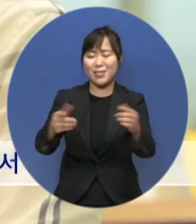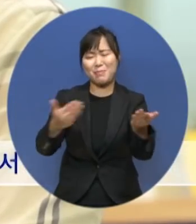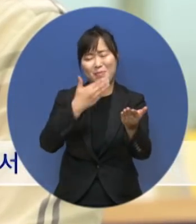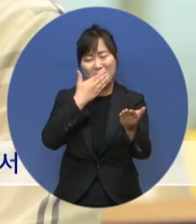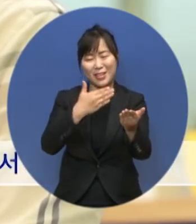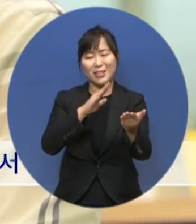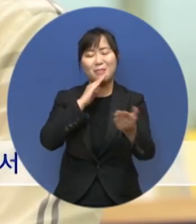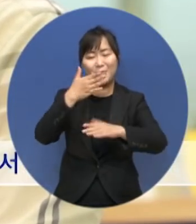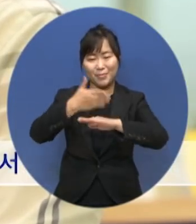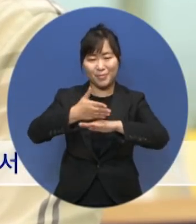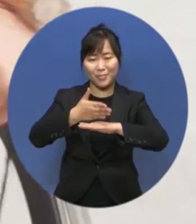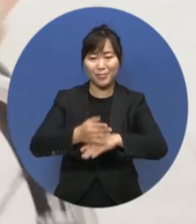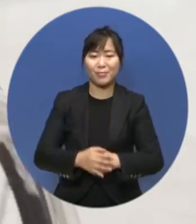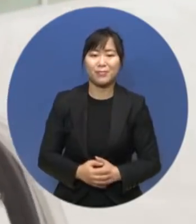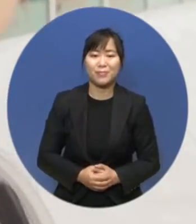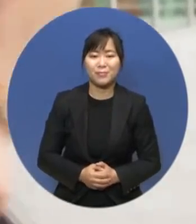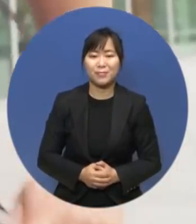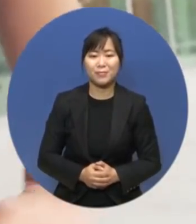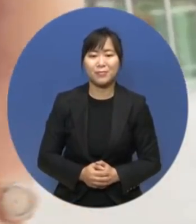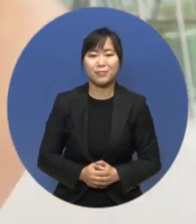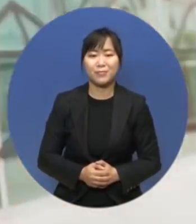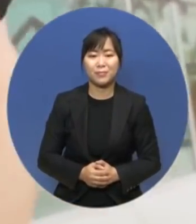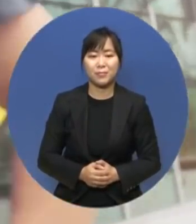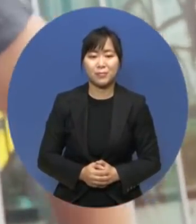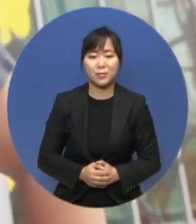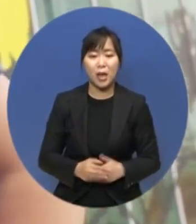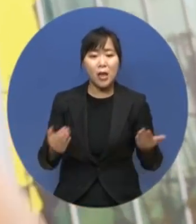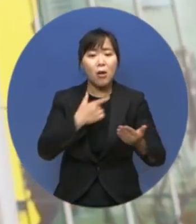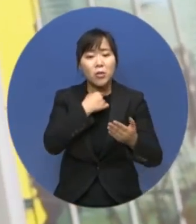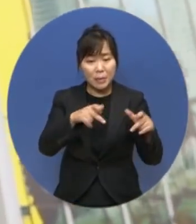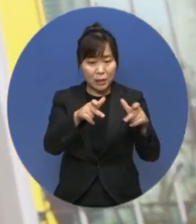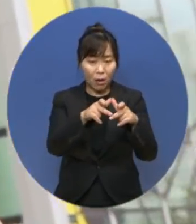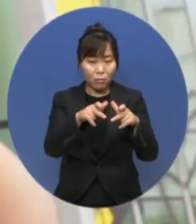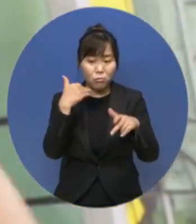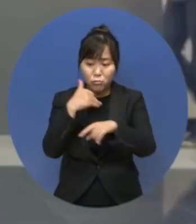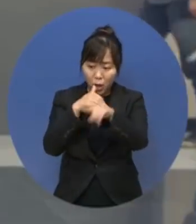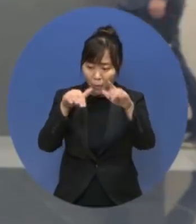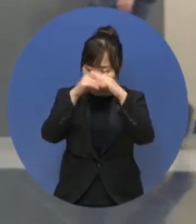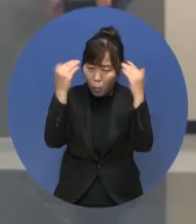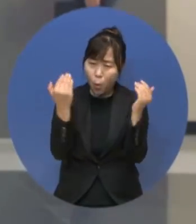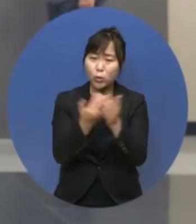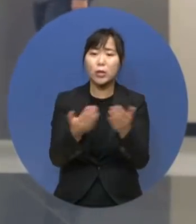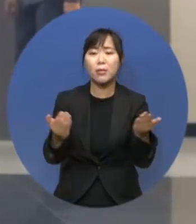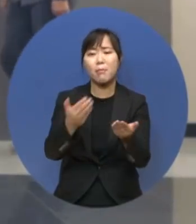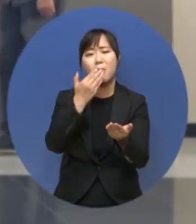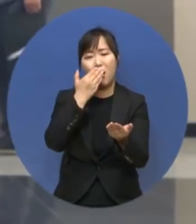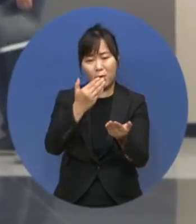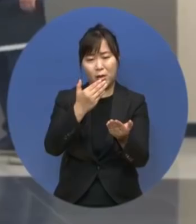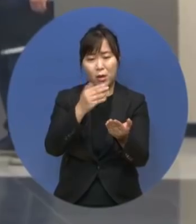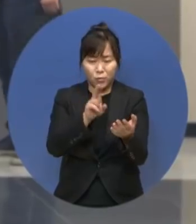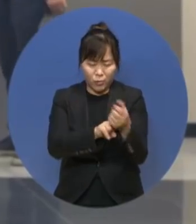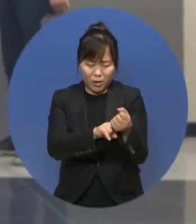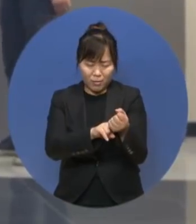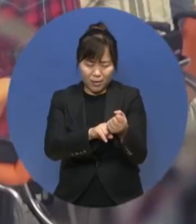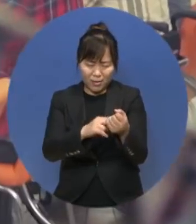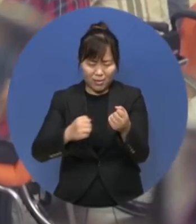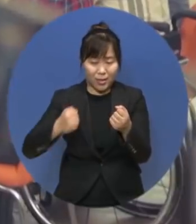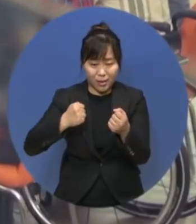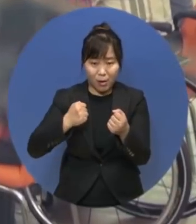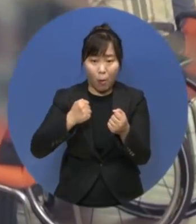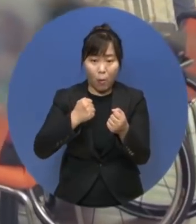정말 감사하죠. 일하고 싶은 장애인은 누구나 일할 수 있도록 숨겨진 잠재력을